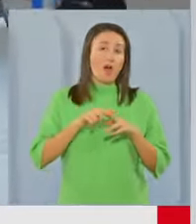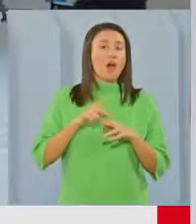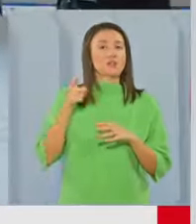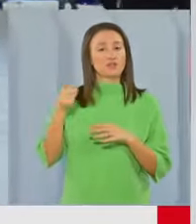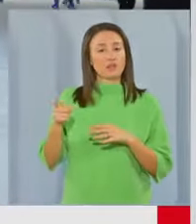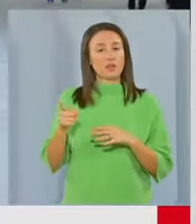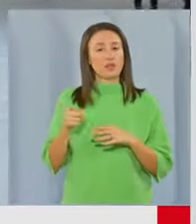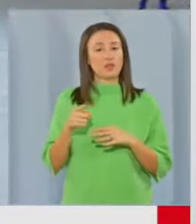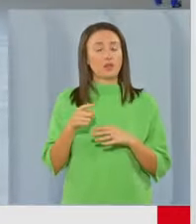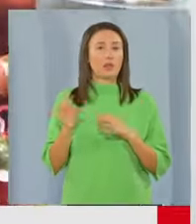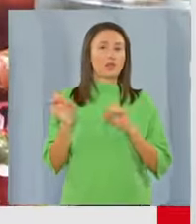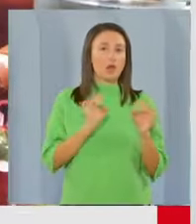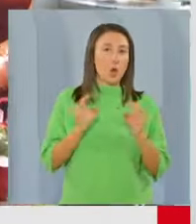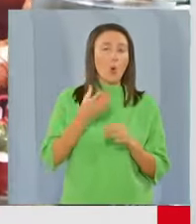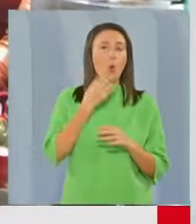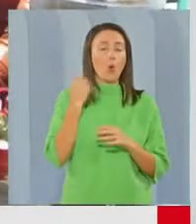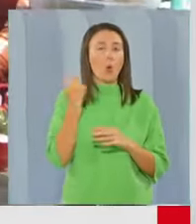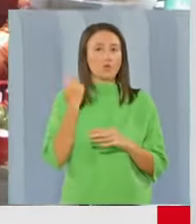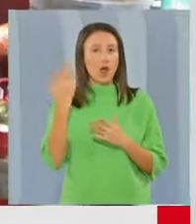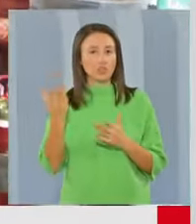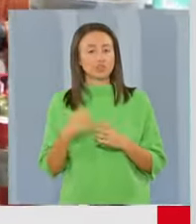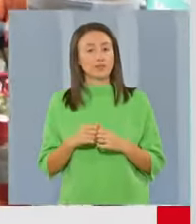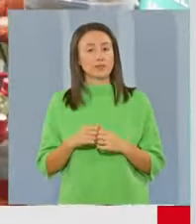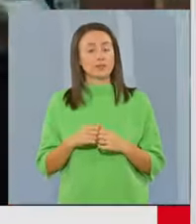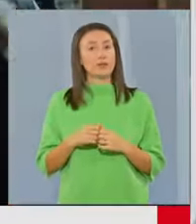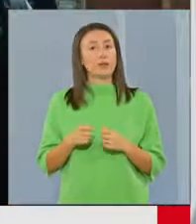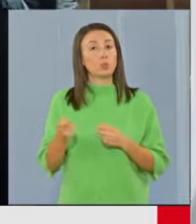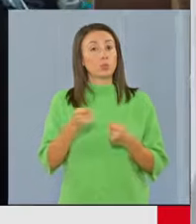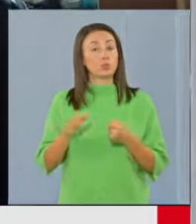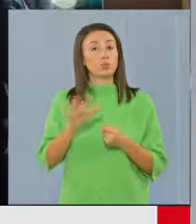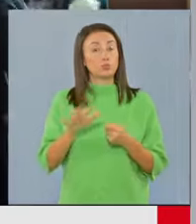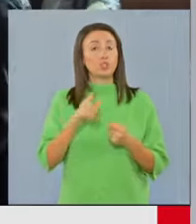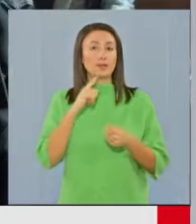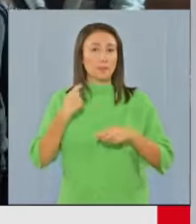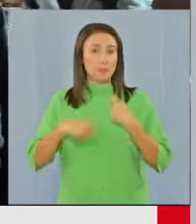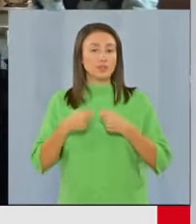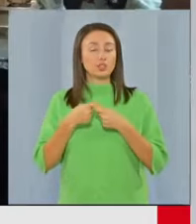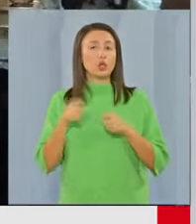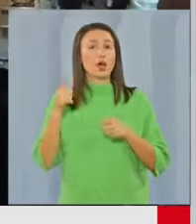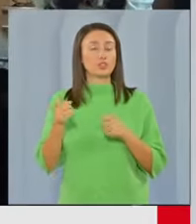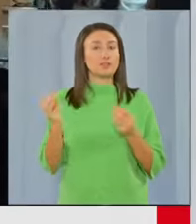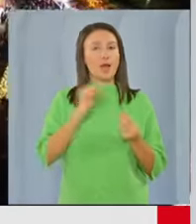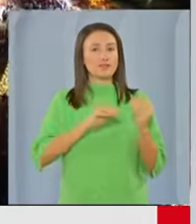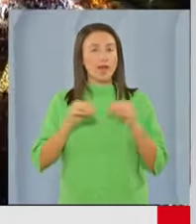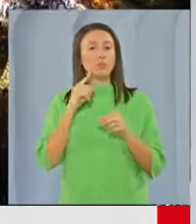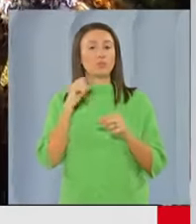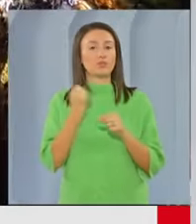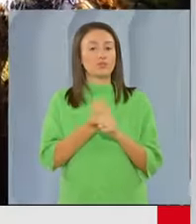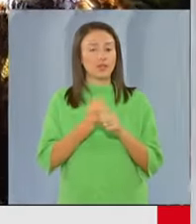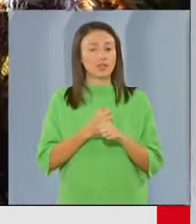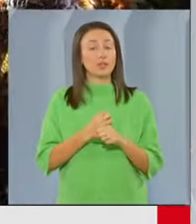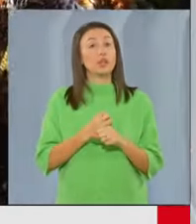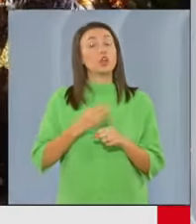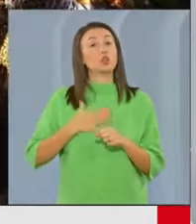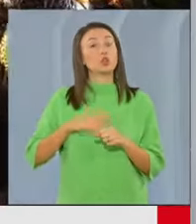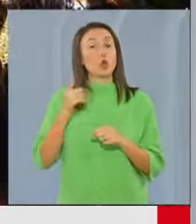de decorări ale orașului de târguri de reclame în magazine tot Acest ansamblu creează ă